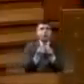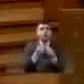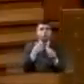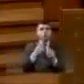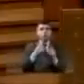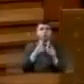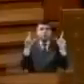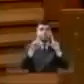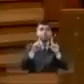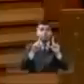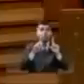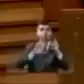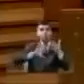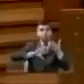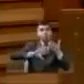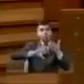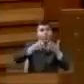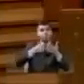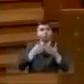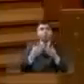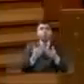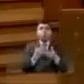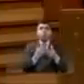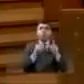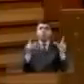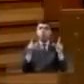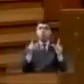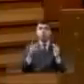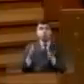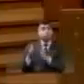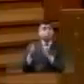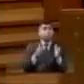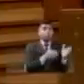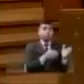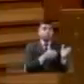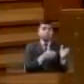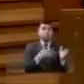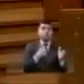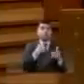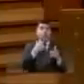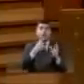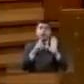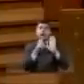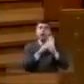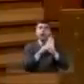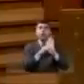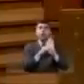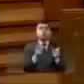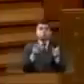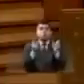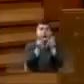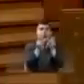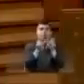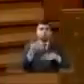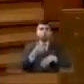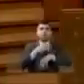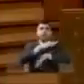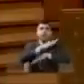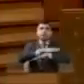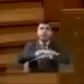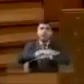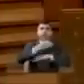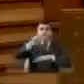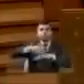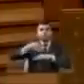الاتصال غنحميو الاستقلاليه ديالو، غادي نحميو الحريه ديالو بالقانون وبالمؤسسات، ولا